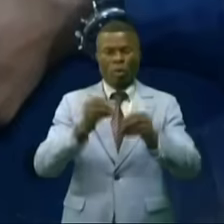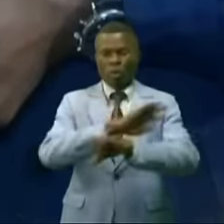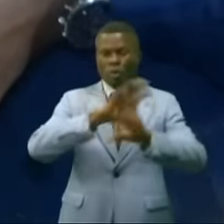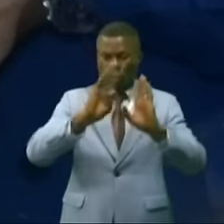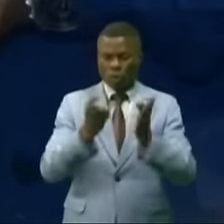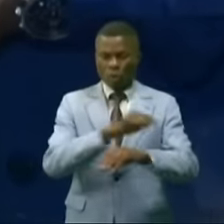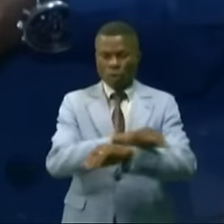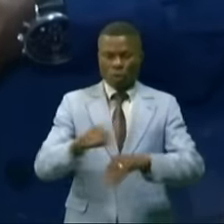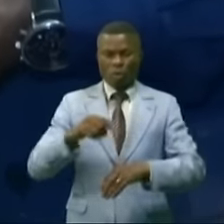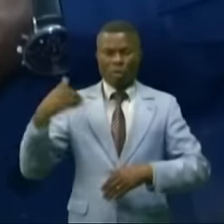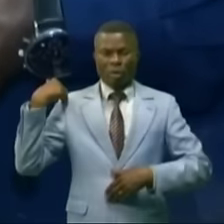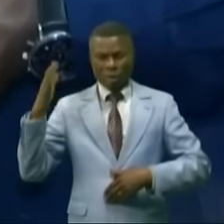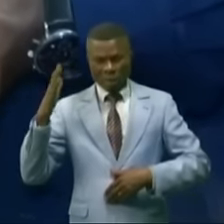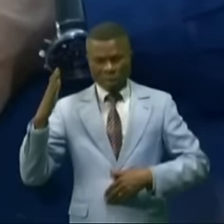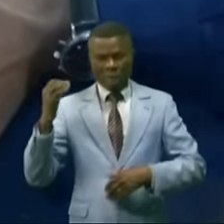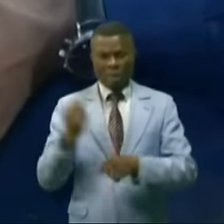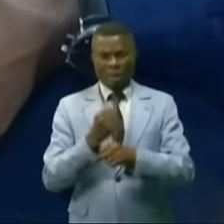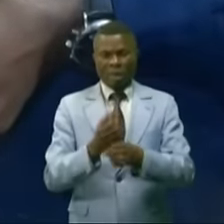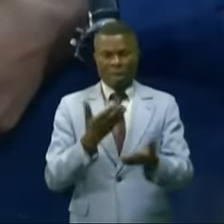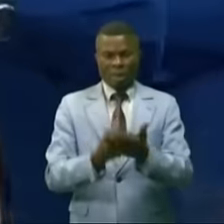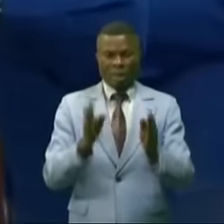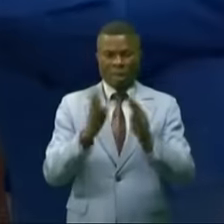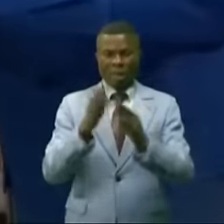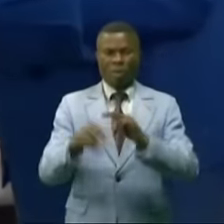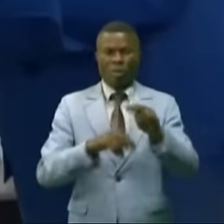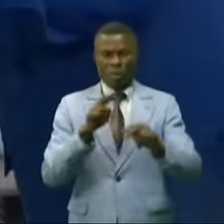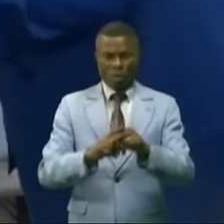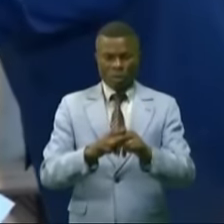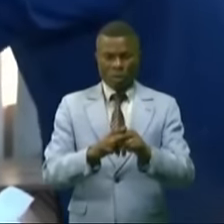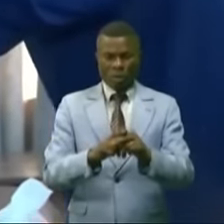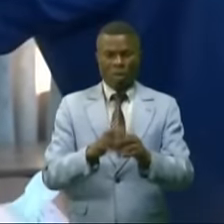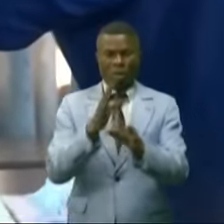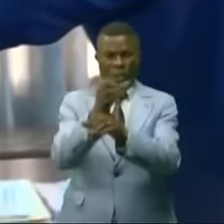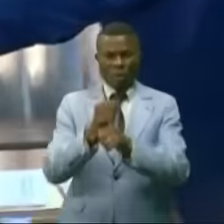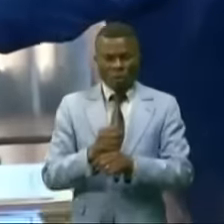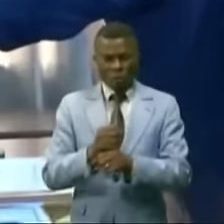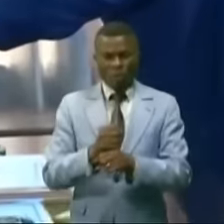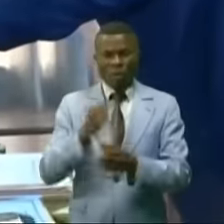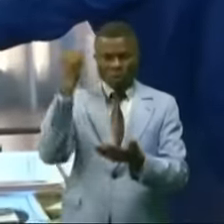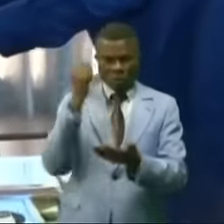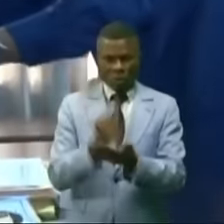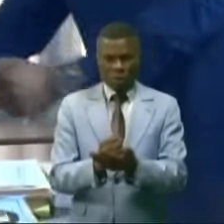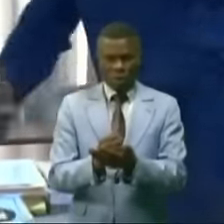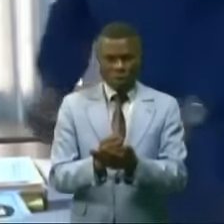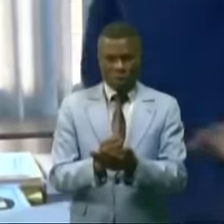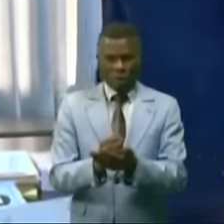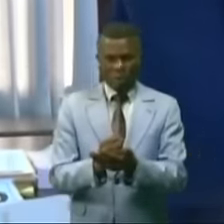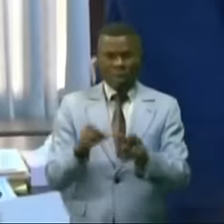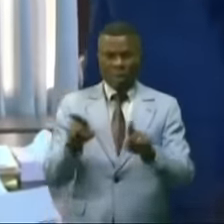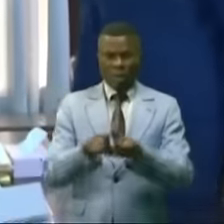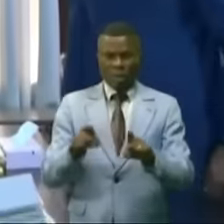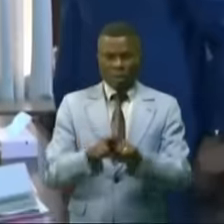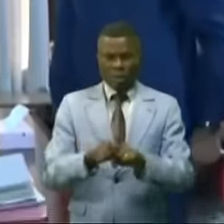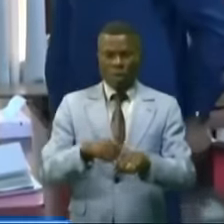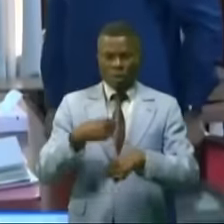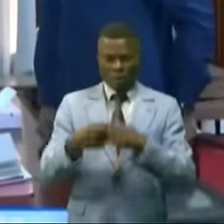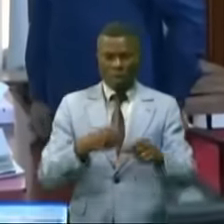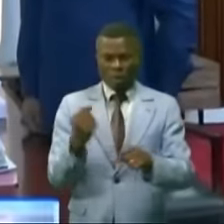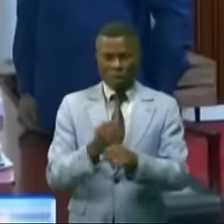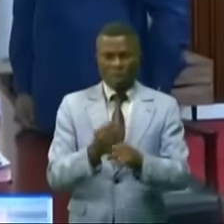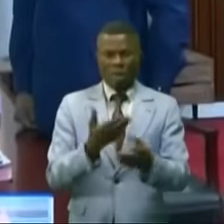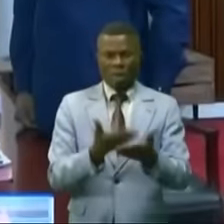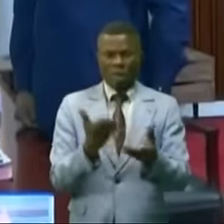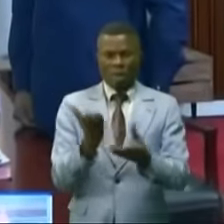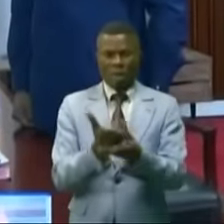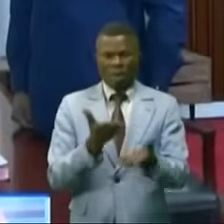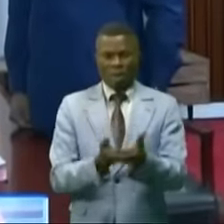du pays de leur sceau officiel, l'Assemblée nationale a officiellement reçu son sceau, outil qui devra garantir l'authenticité de ces documents.